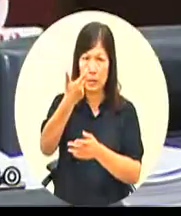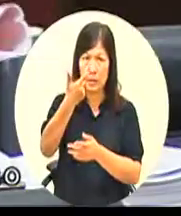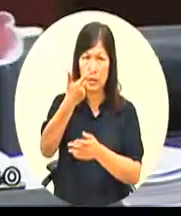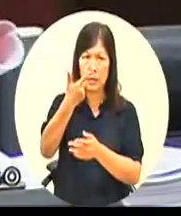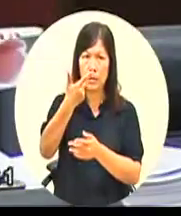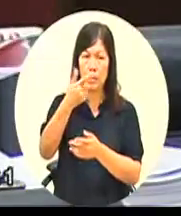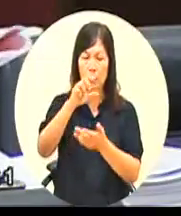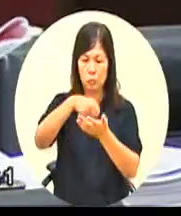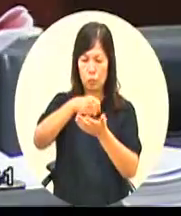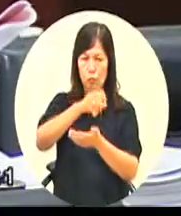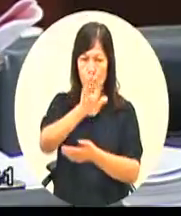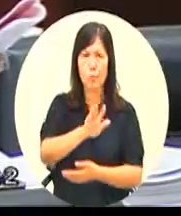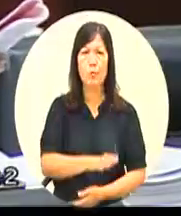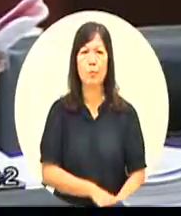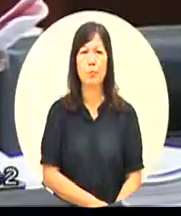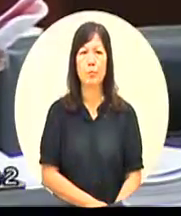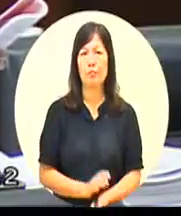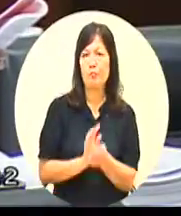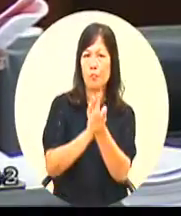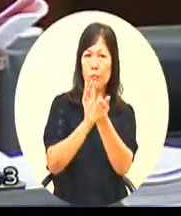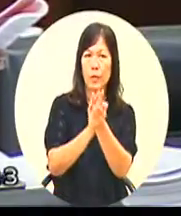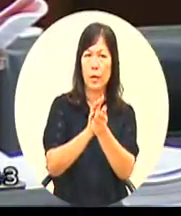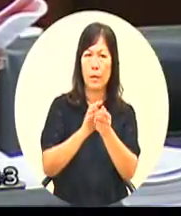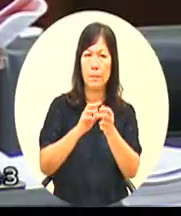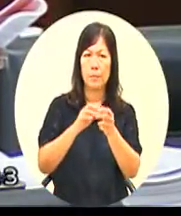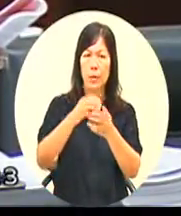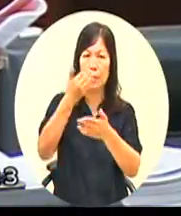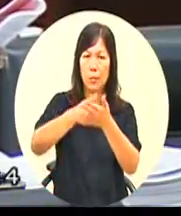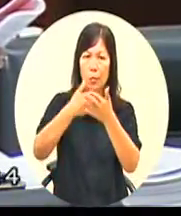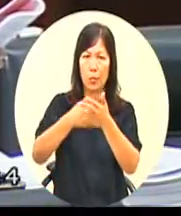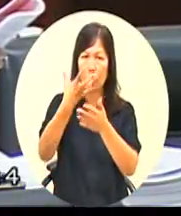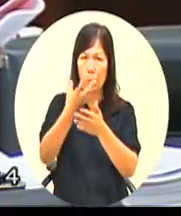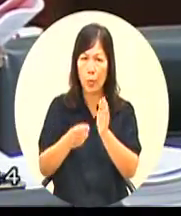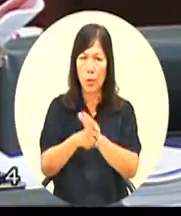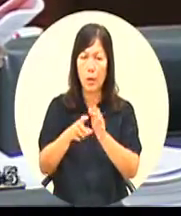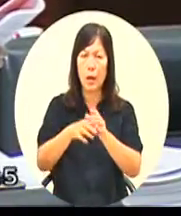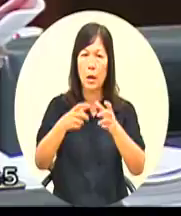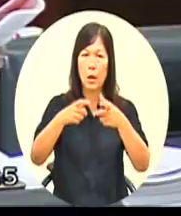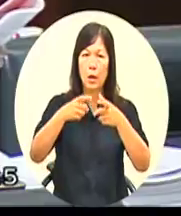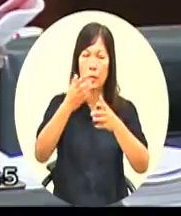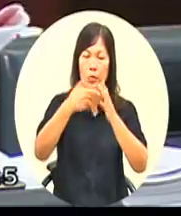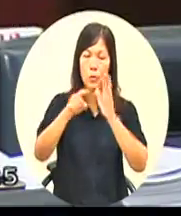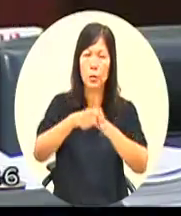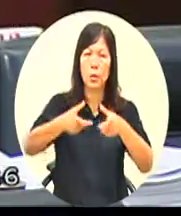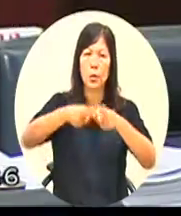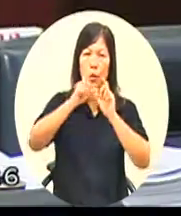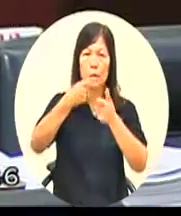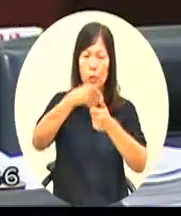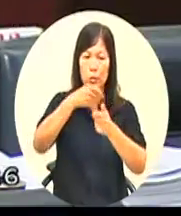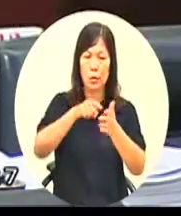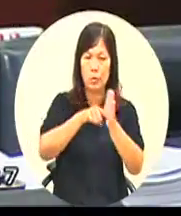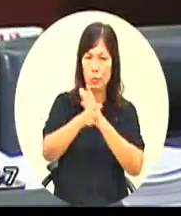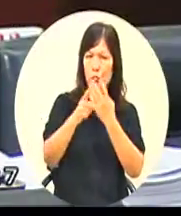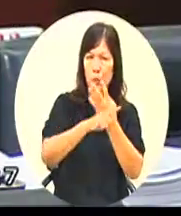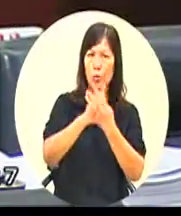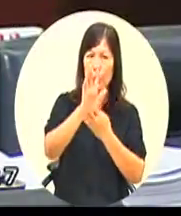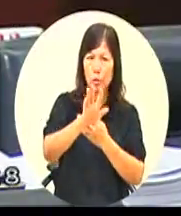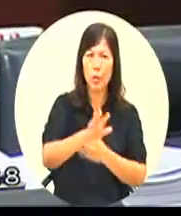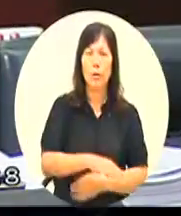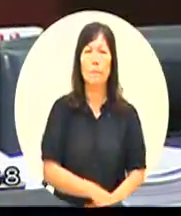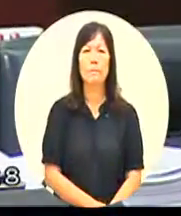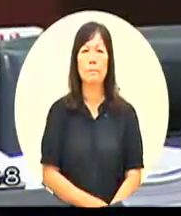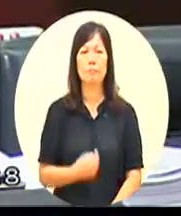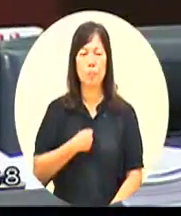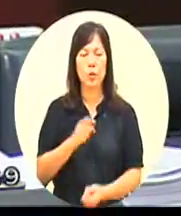写到，推动行政减量，让学校教育回归教学专业。其实我相